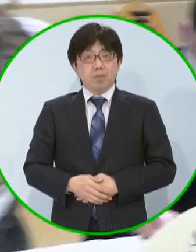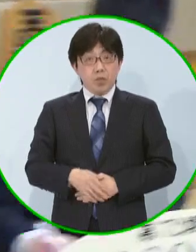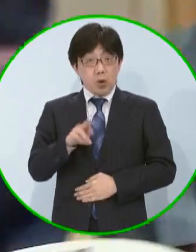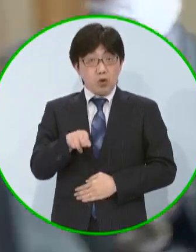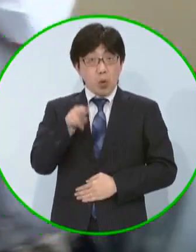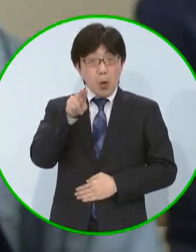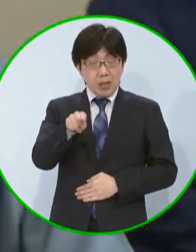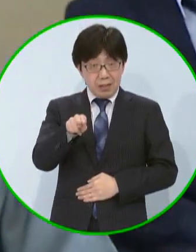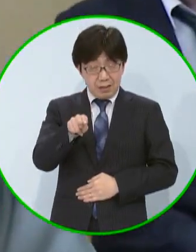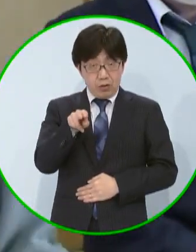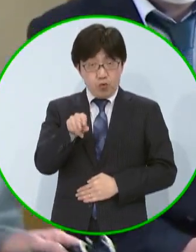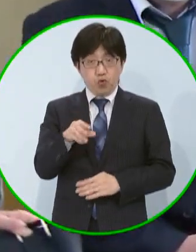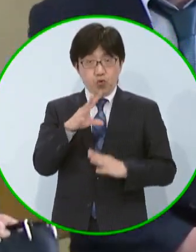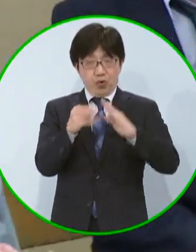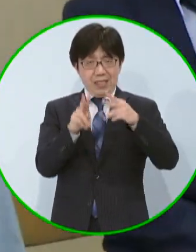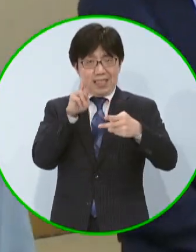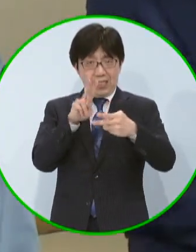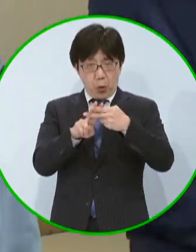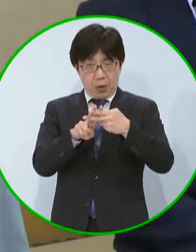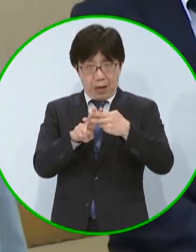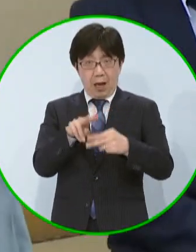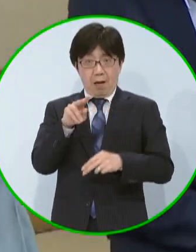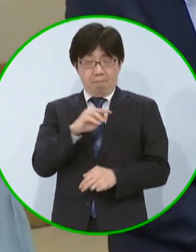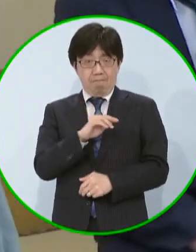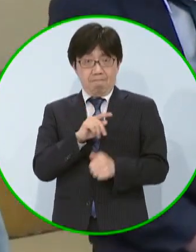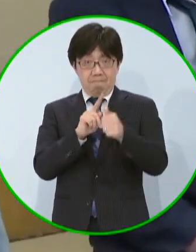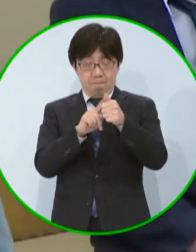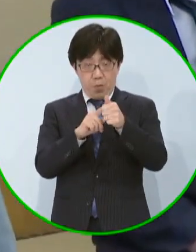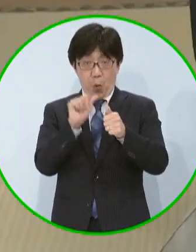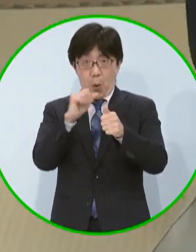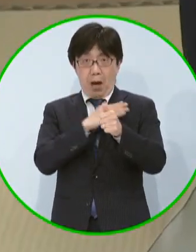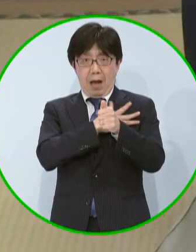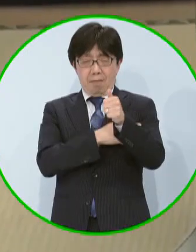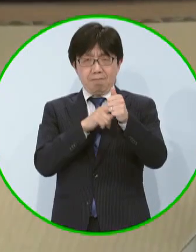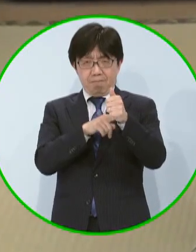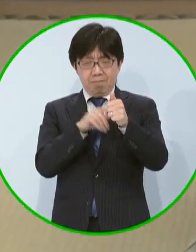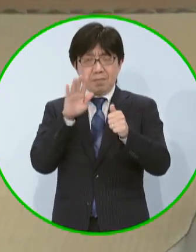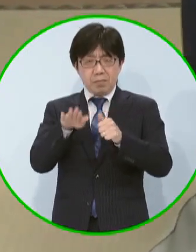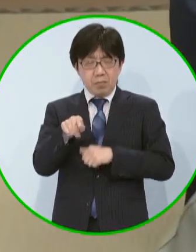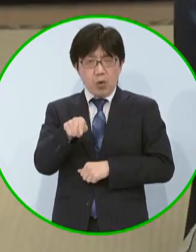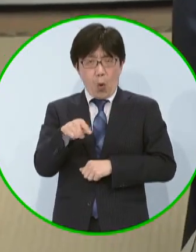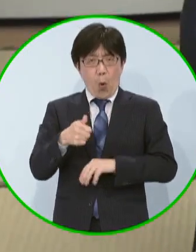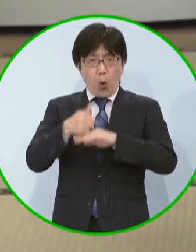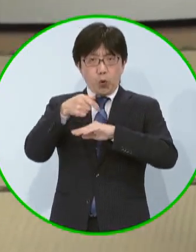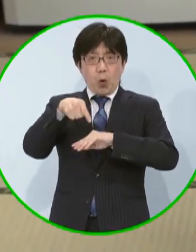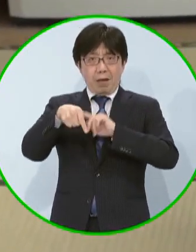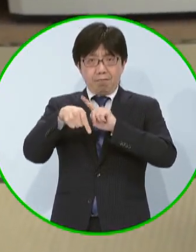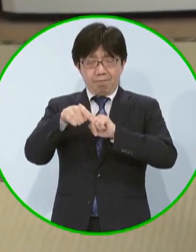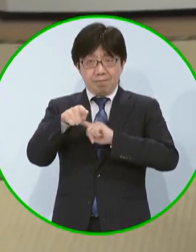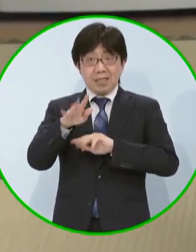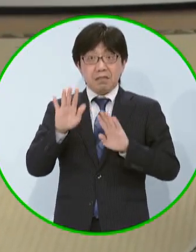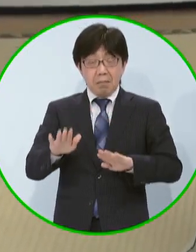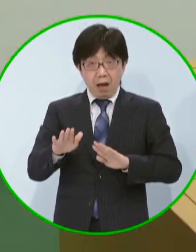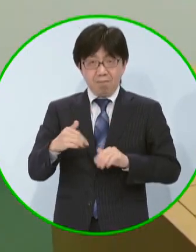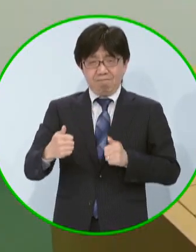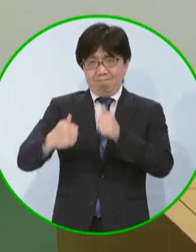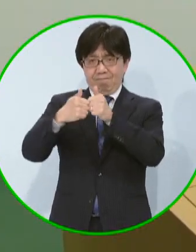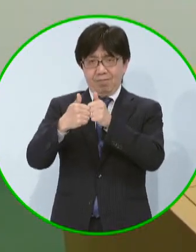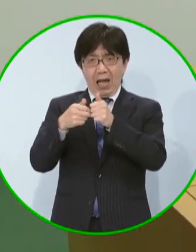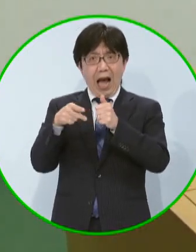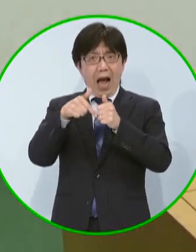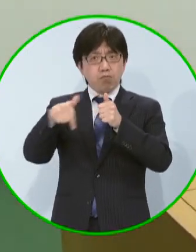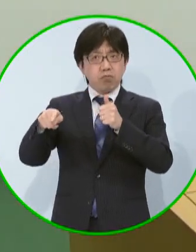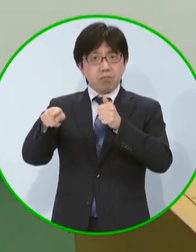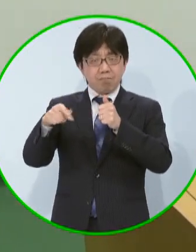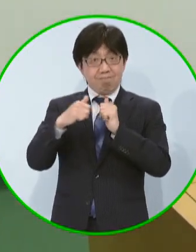将棋の藤井聡太五冠が王将戦七番勝負の第6局で挑戦者の羽生善治九段を破